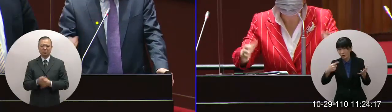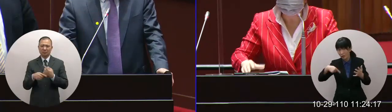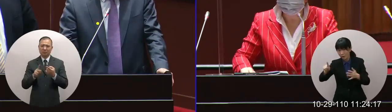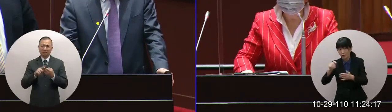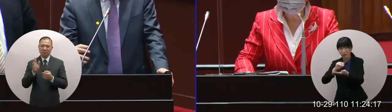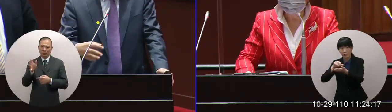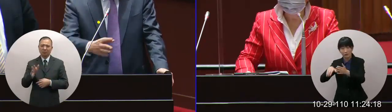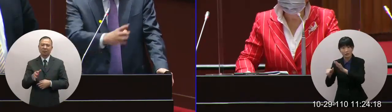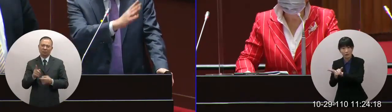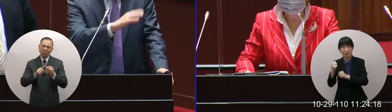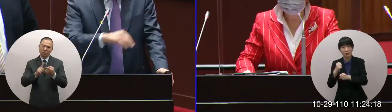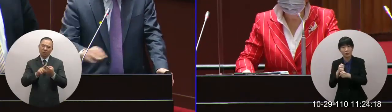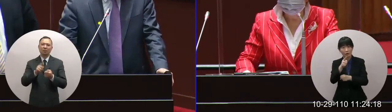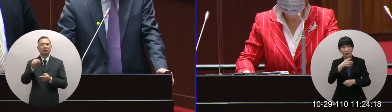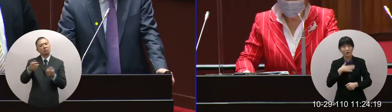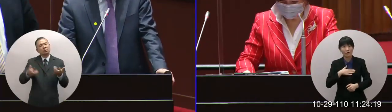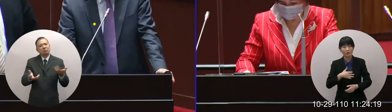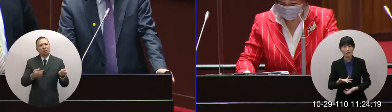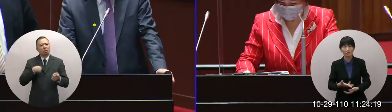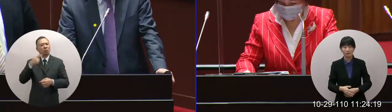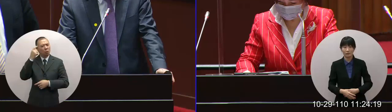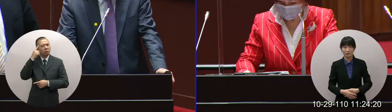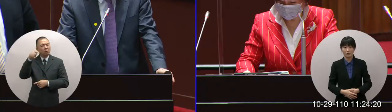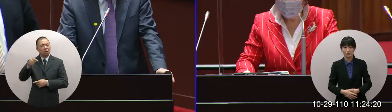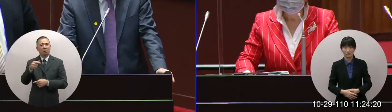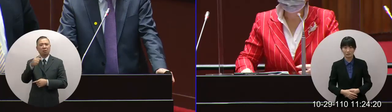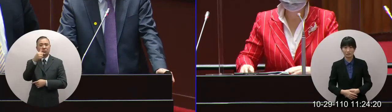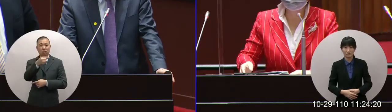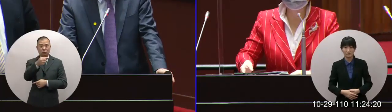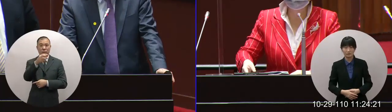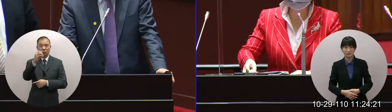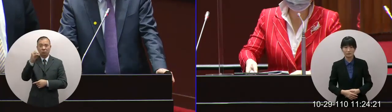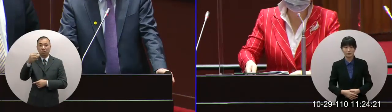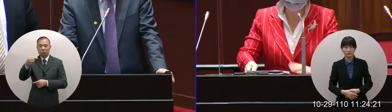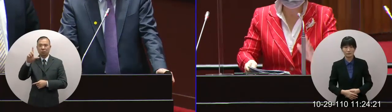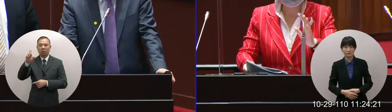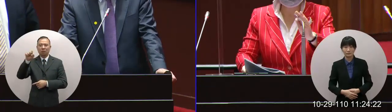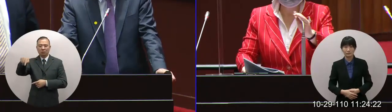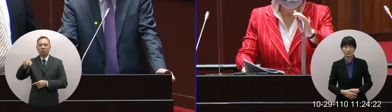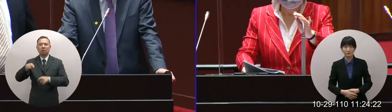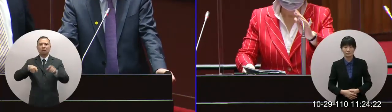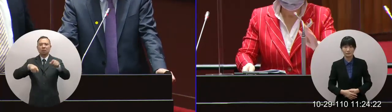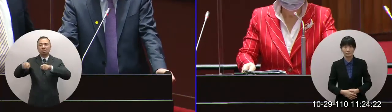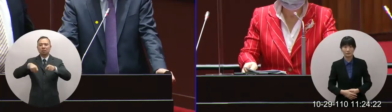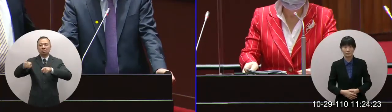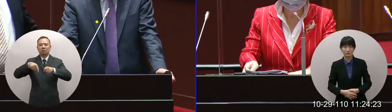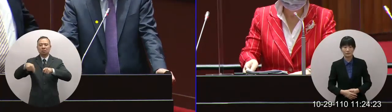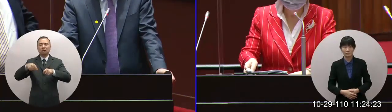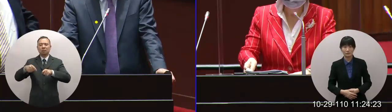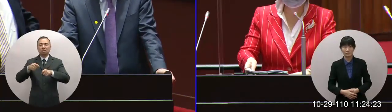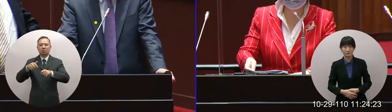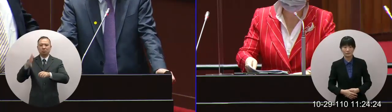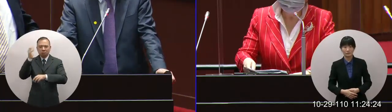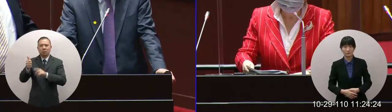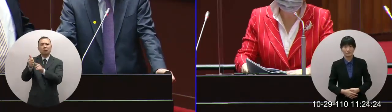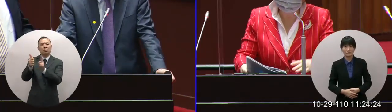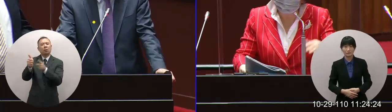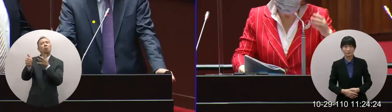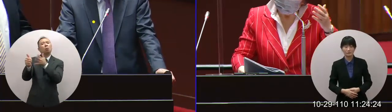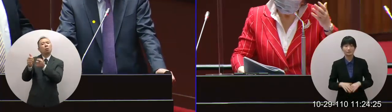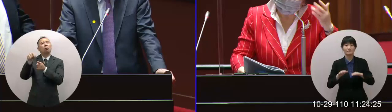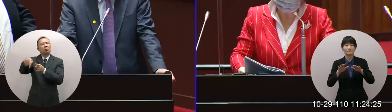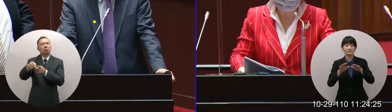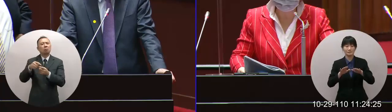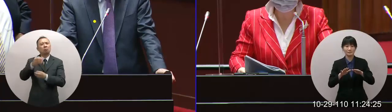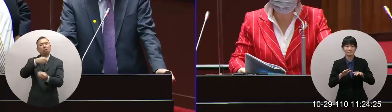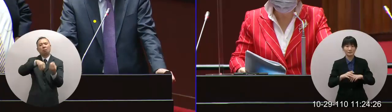疗科技吗？ 对了，我想这事情还是要问 Google 的 CEO 了。 那我 了解他们经营的策略的变化。 我们这个